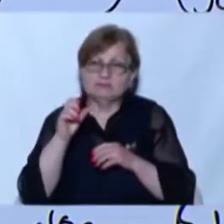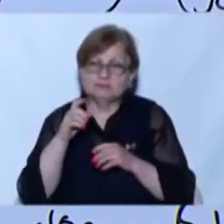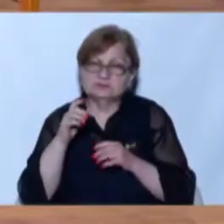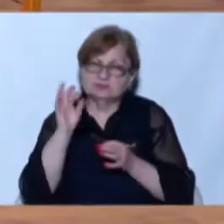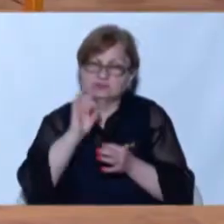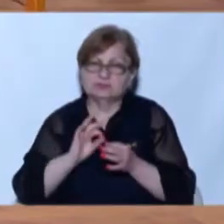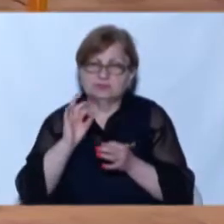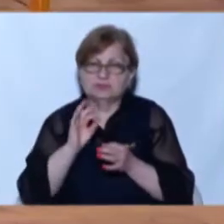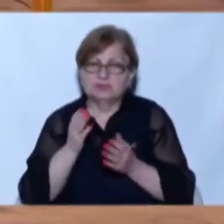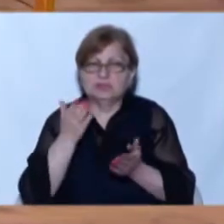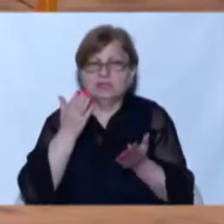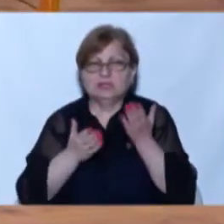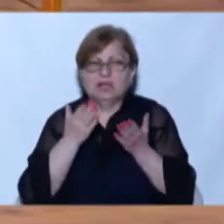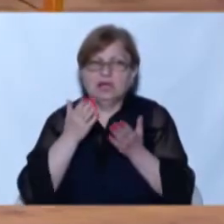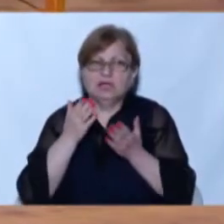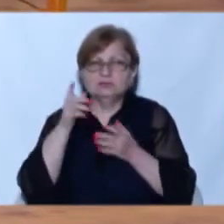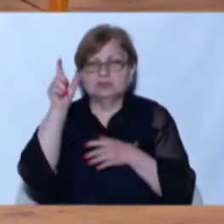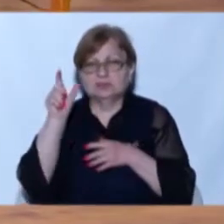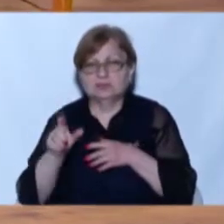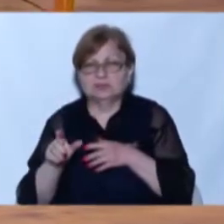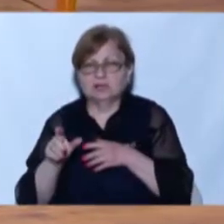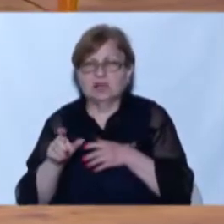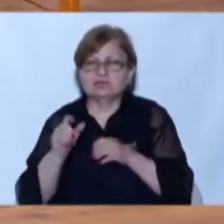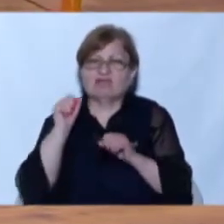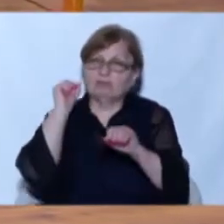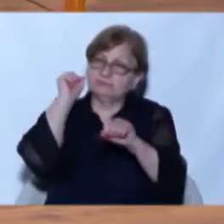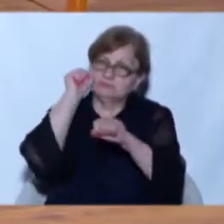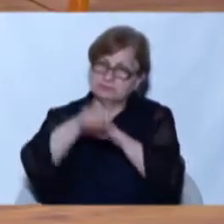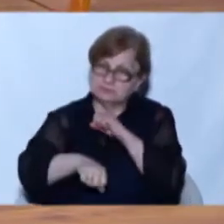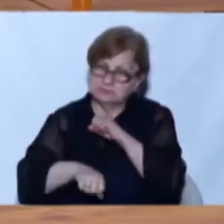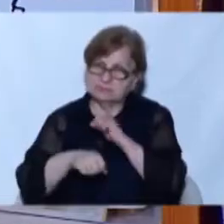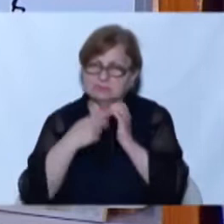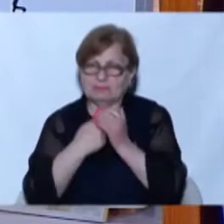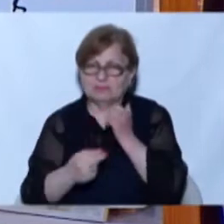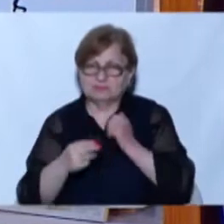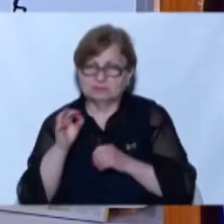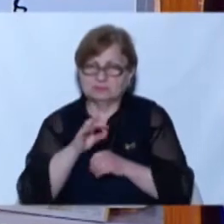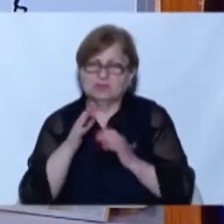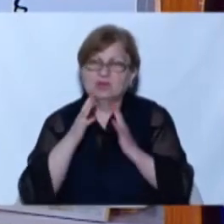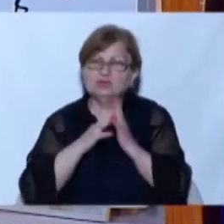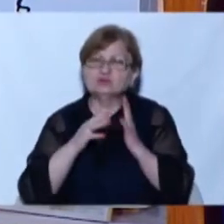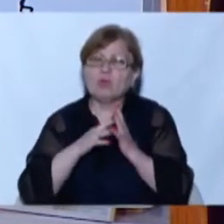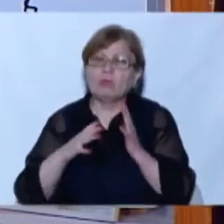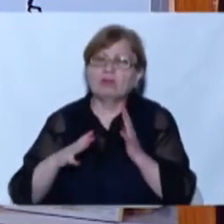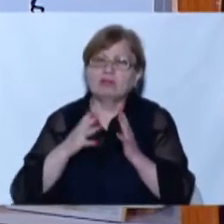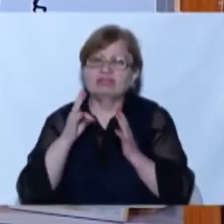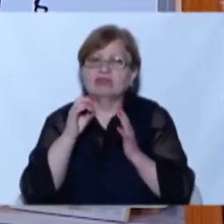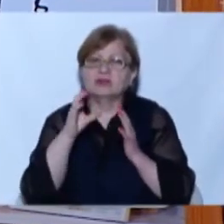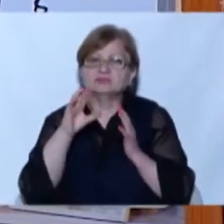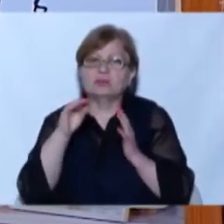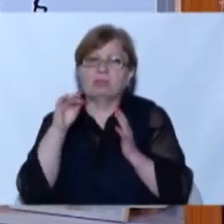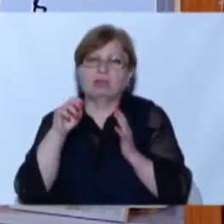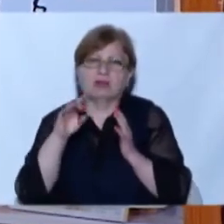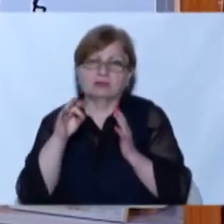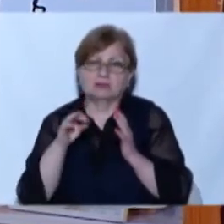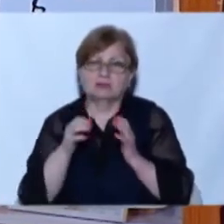Ან ადამიანების მიერ დევების დამარცხების შესახებ. Ნასოფლარია, ხო?